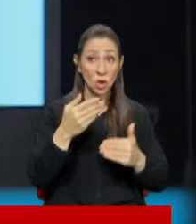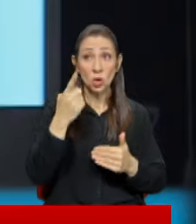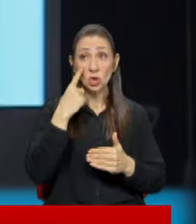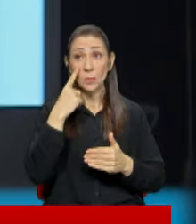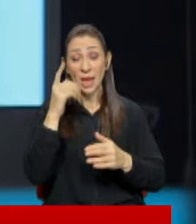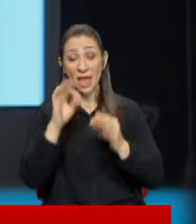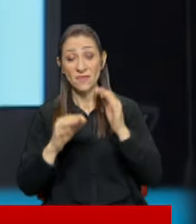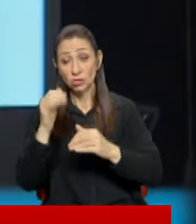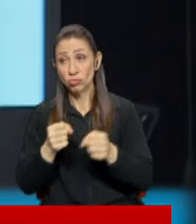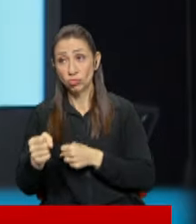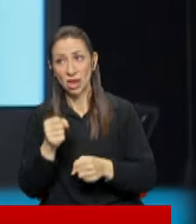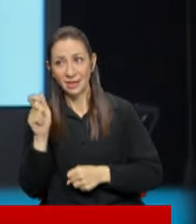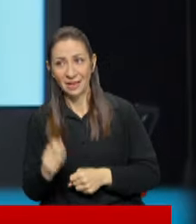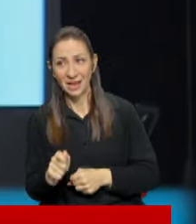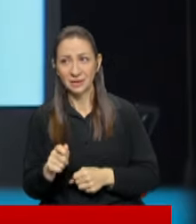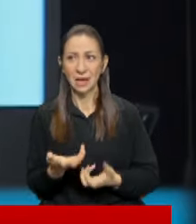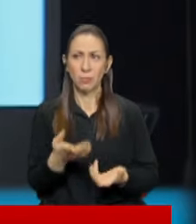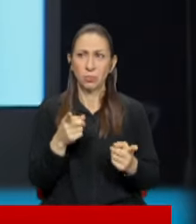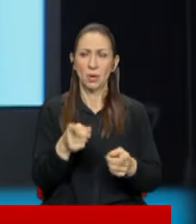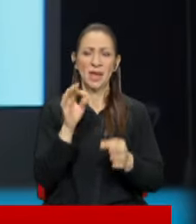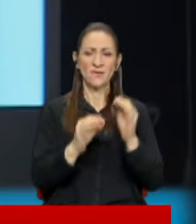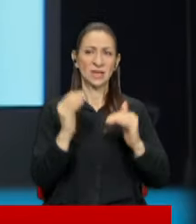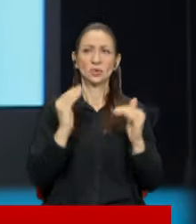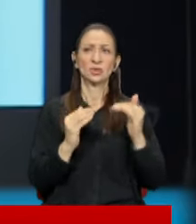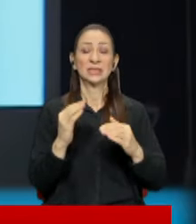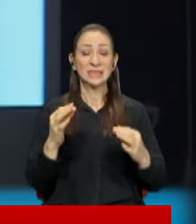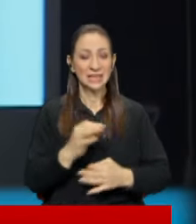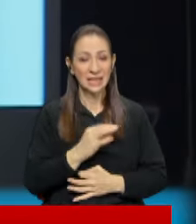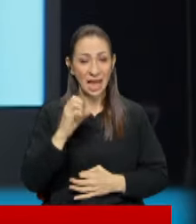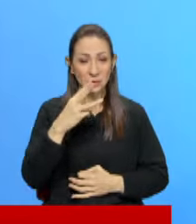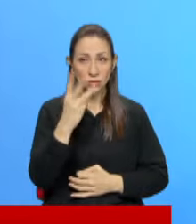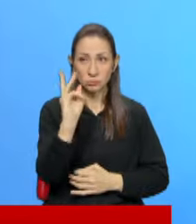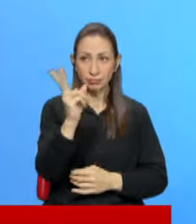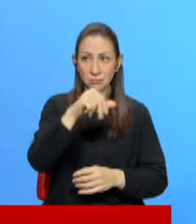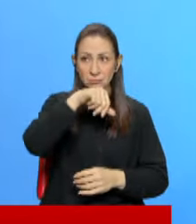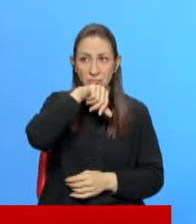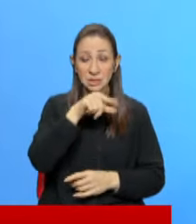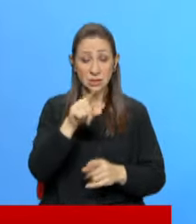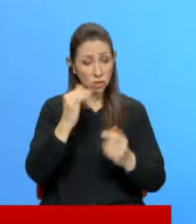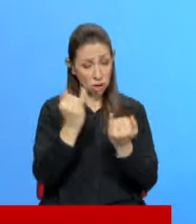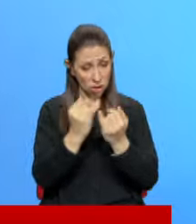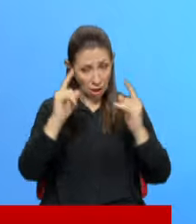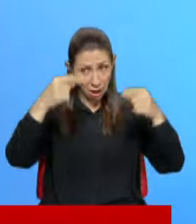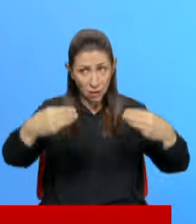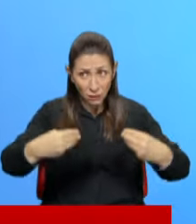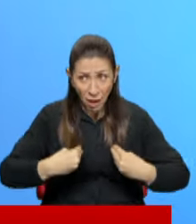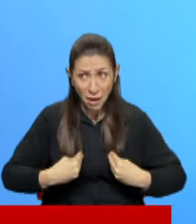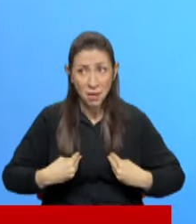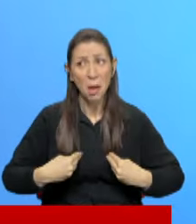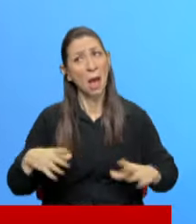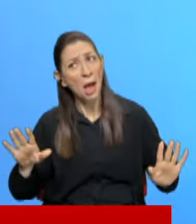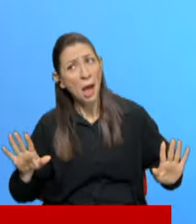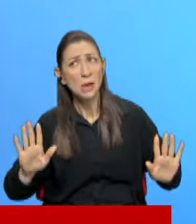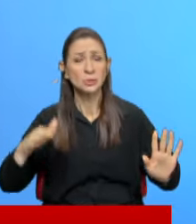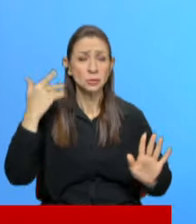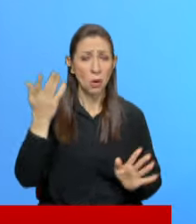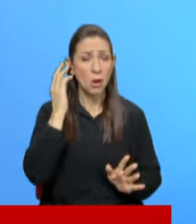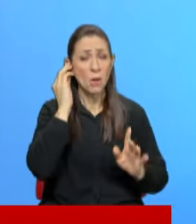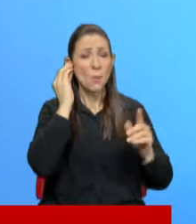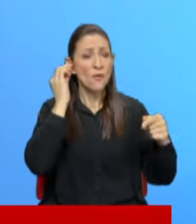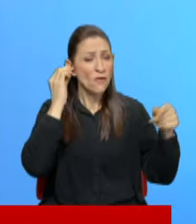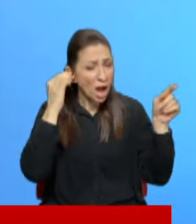de enflasyonla mücadele eder. Ya bu enflasyon Sayın Erdoğan'ın kendi eseri. Siz bu kardeşinize yetkiyi verin. Ondan sonra